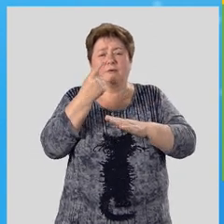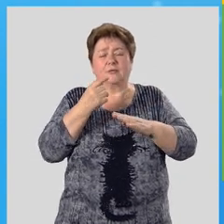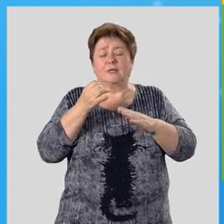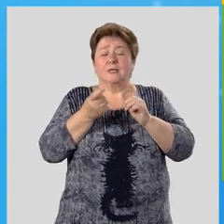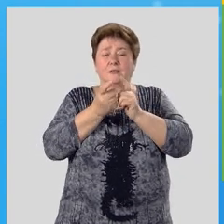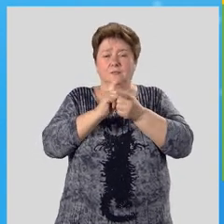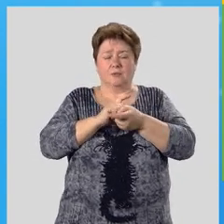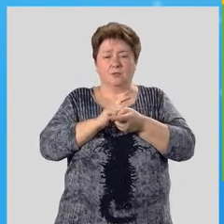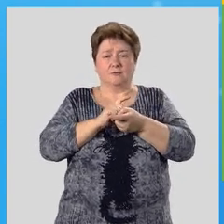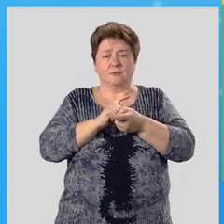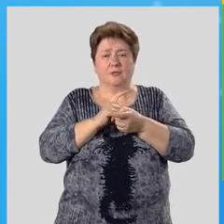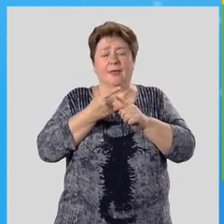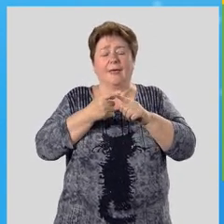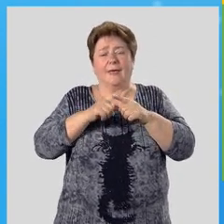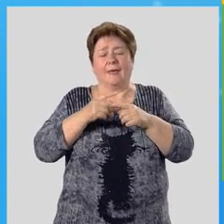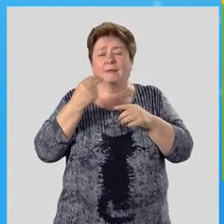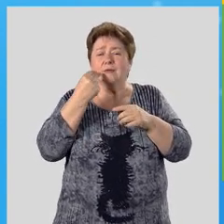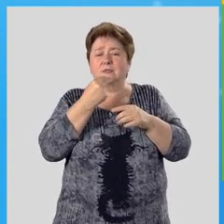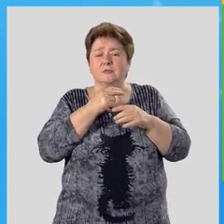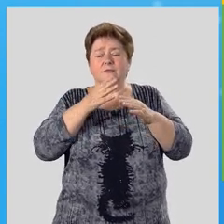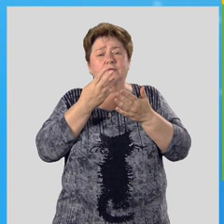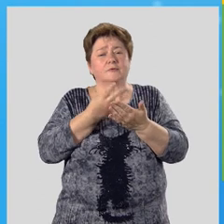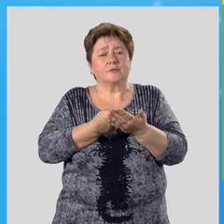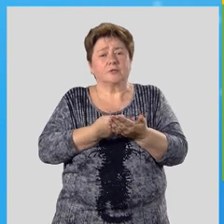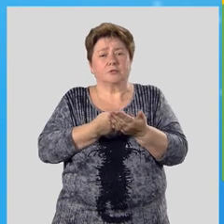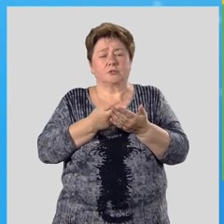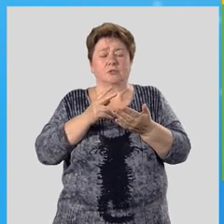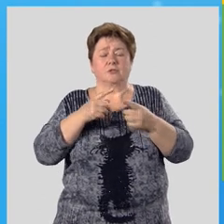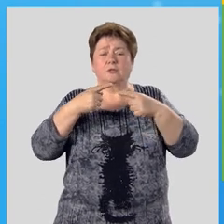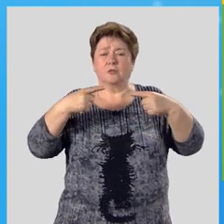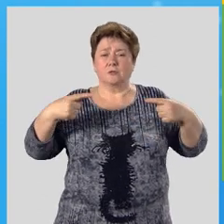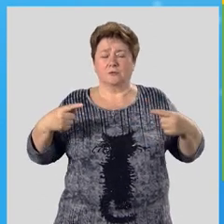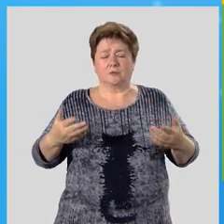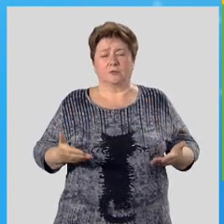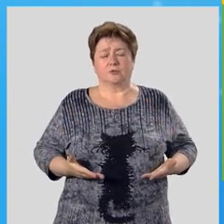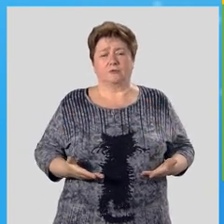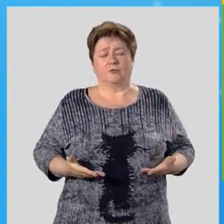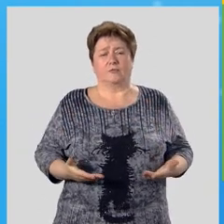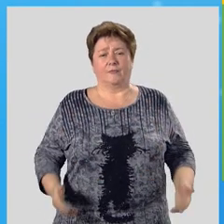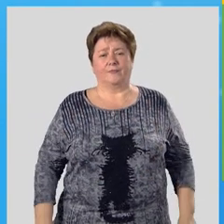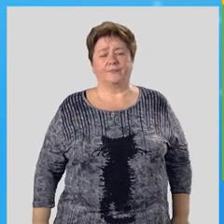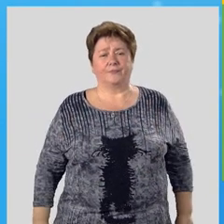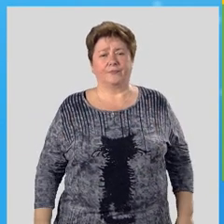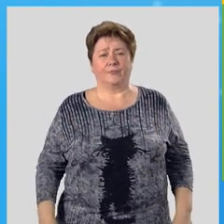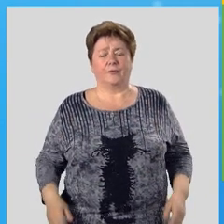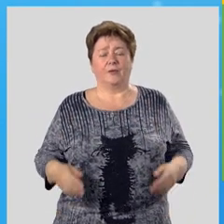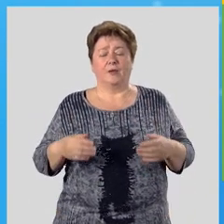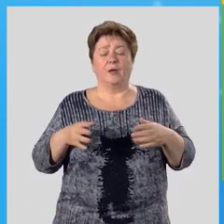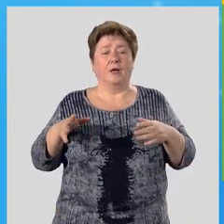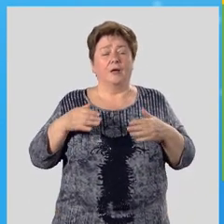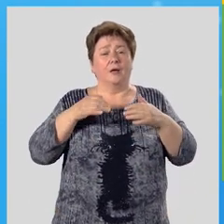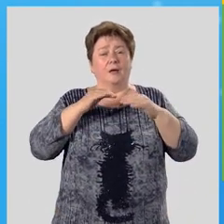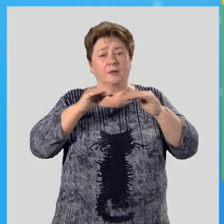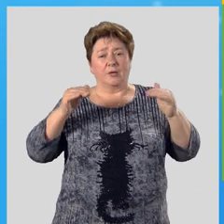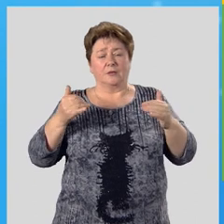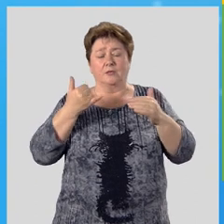и изменчивость. Это свойство лежит в основе разнообразия живого. Итак,